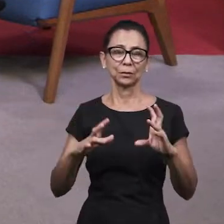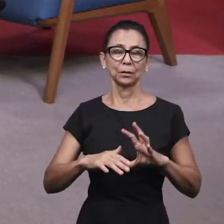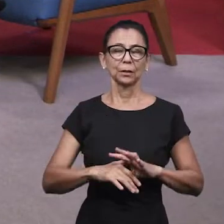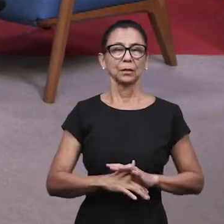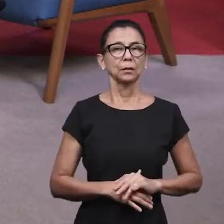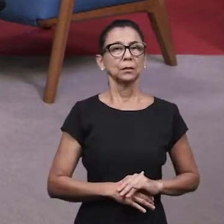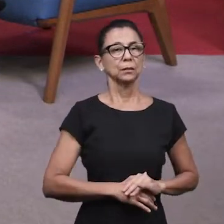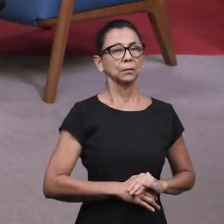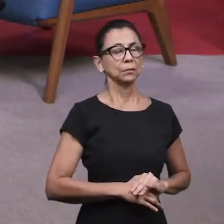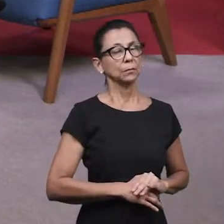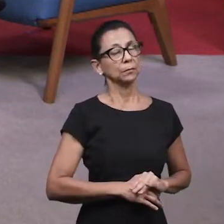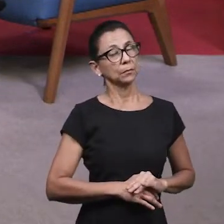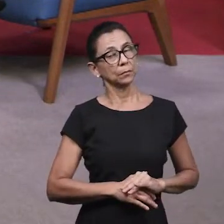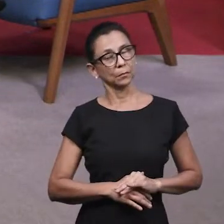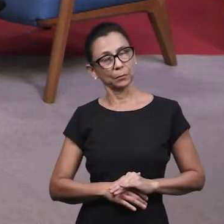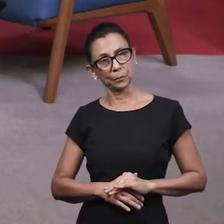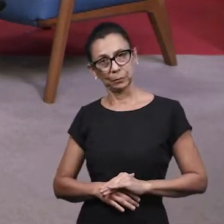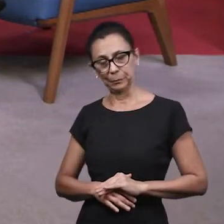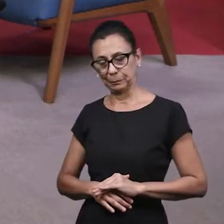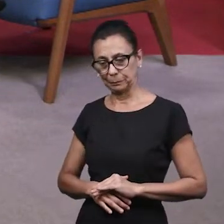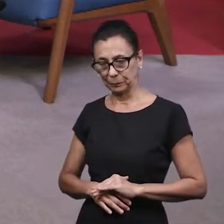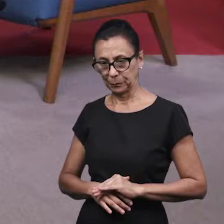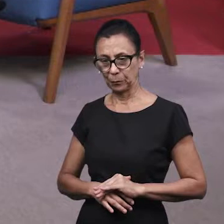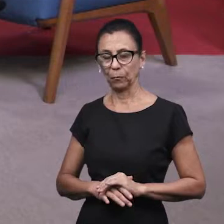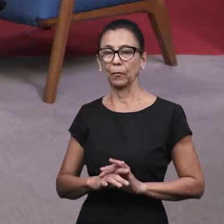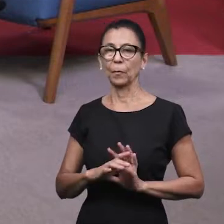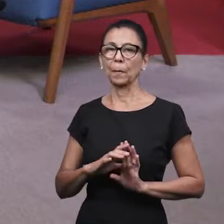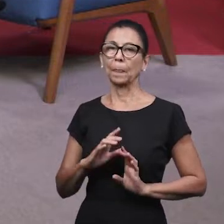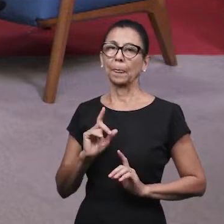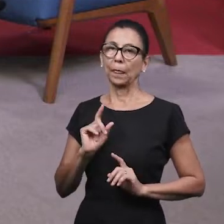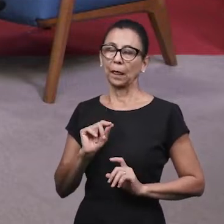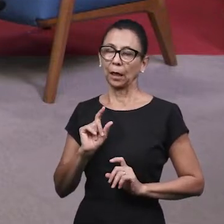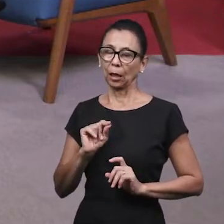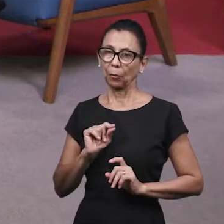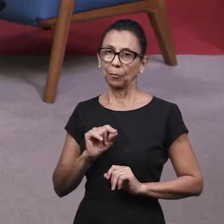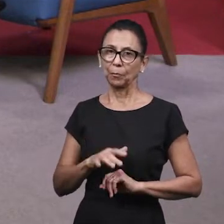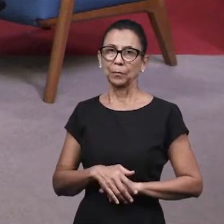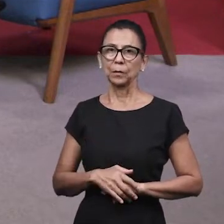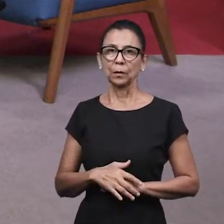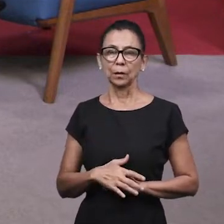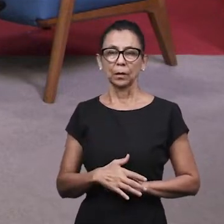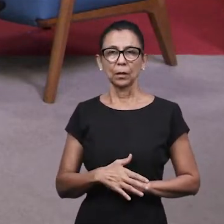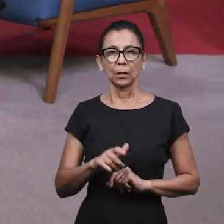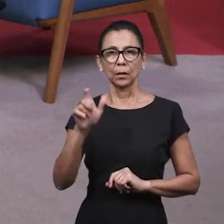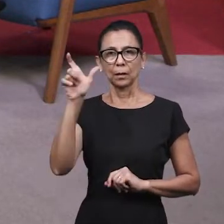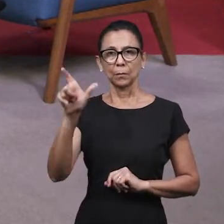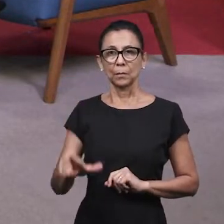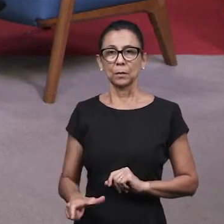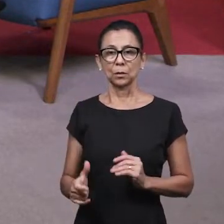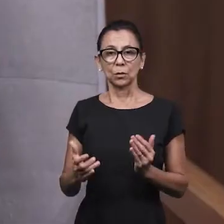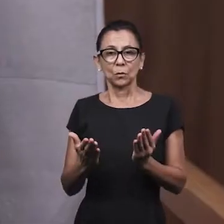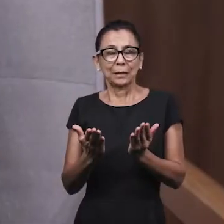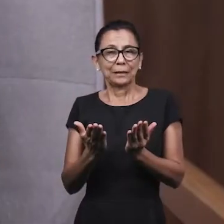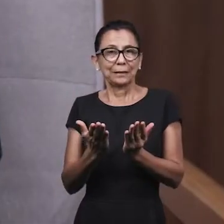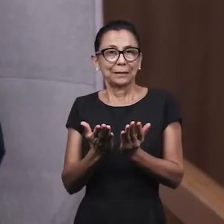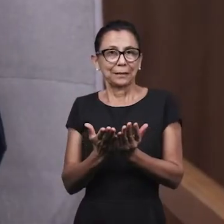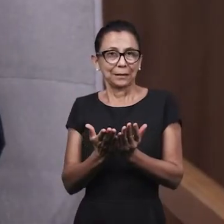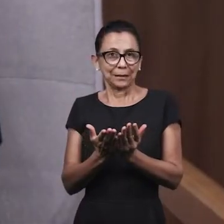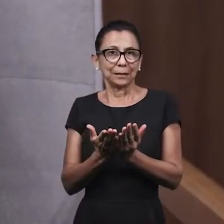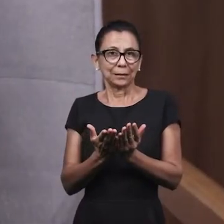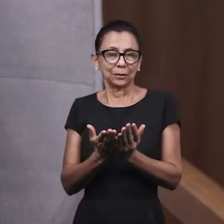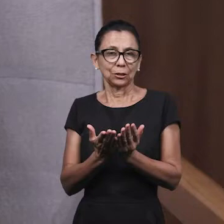peux déjà souligner ici que plus le chrétien, de manière directe